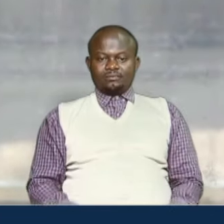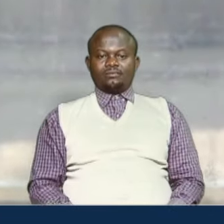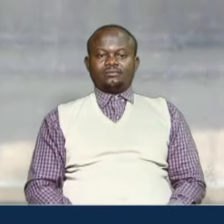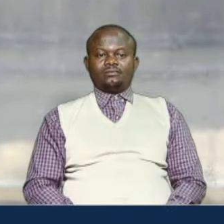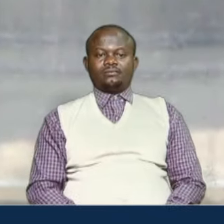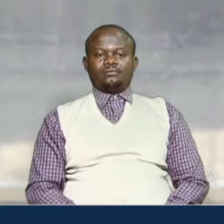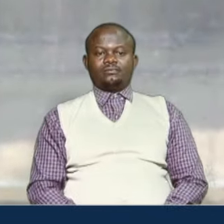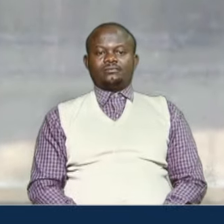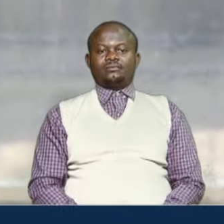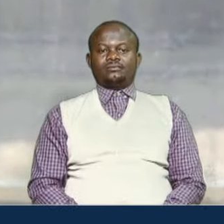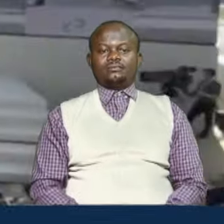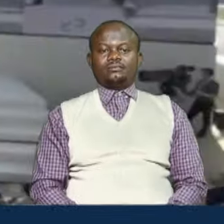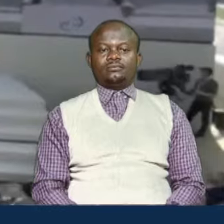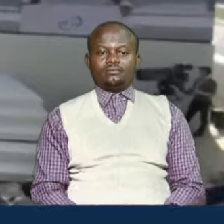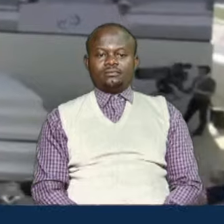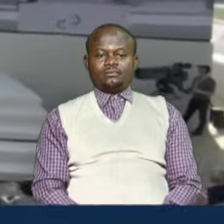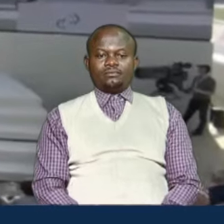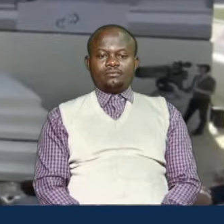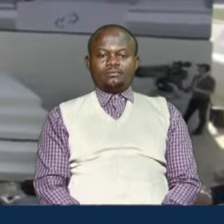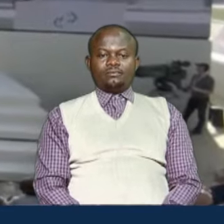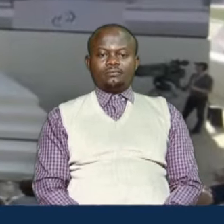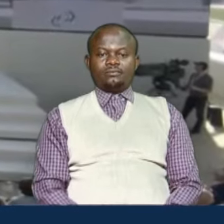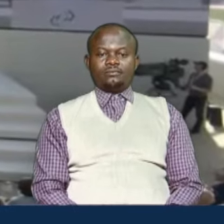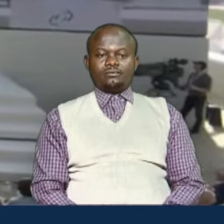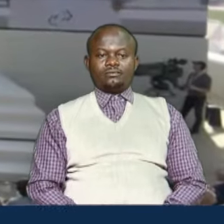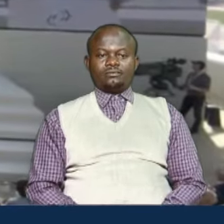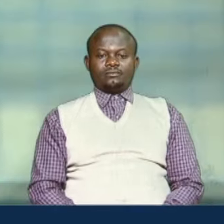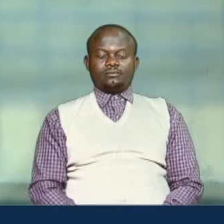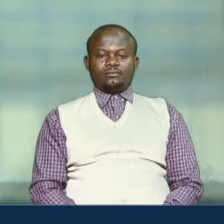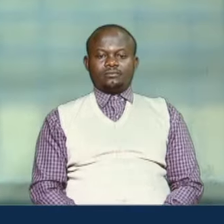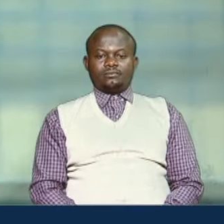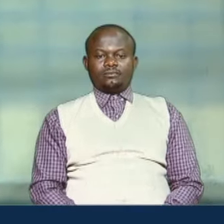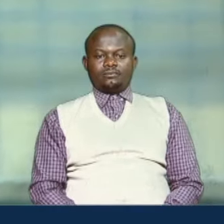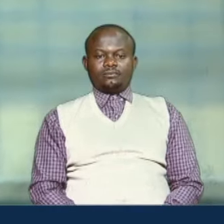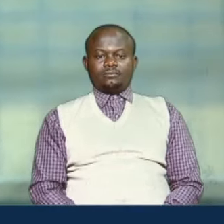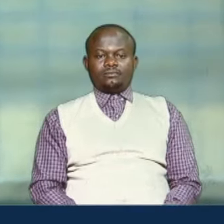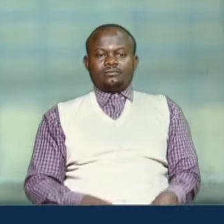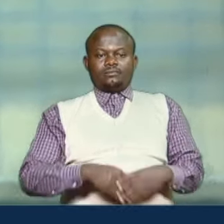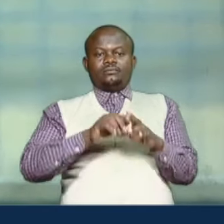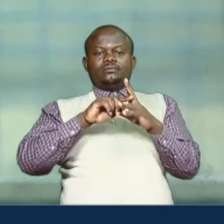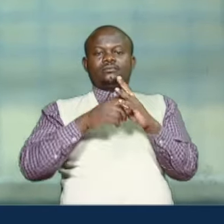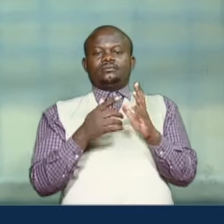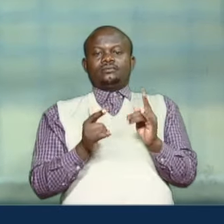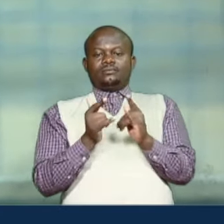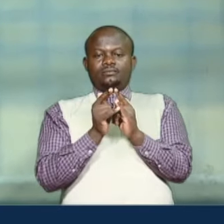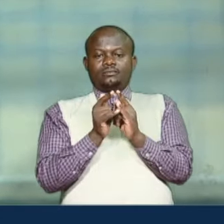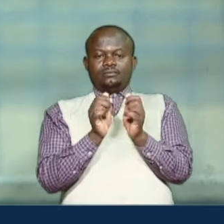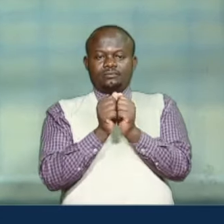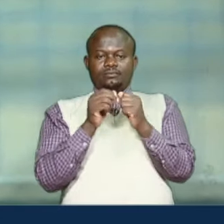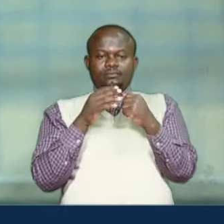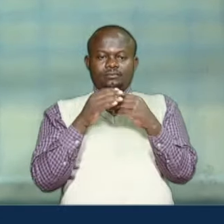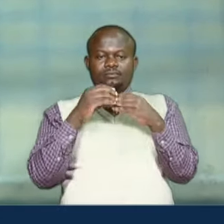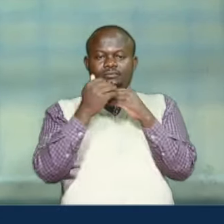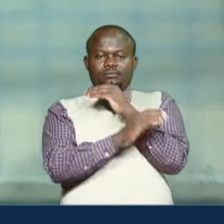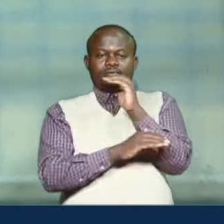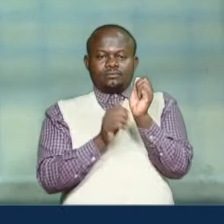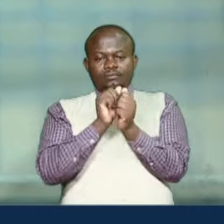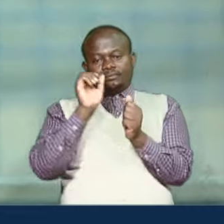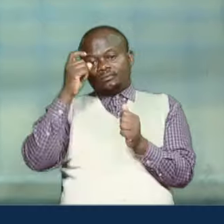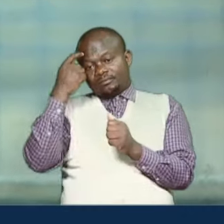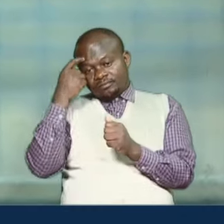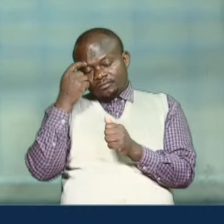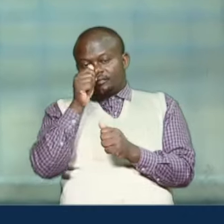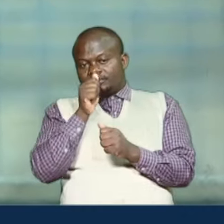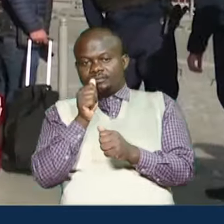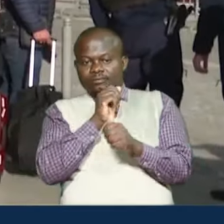de haine les discours racistes les discours antisémites mu gutangiza iyi nama ya 19 y'abakuru b'ihugu na za guverinoma